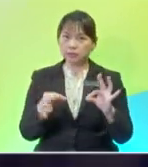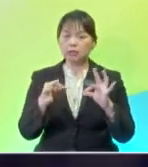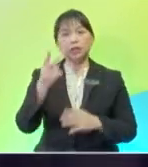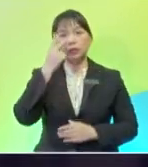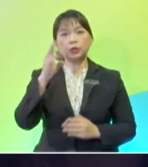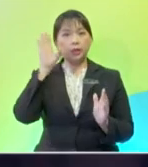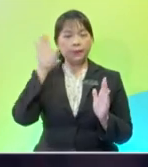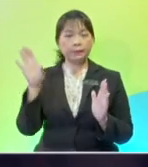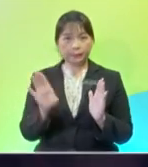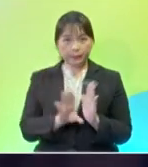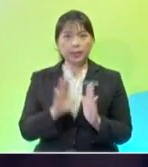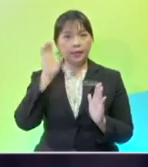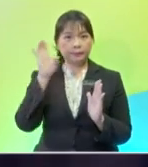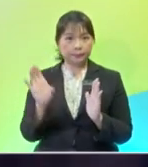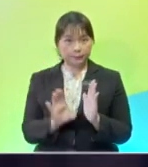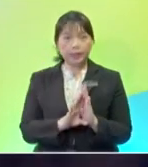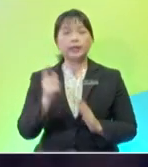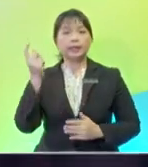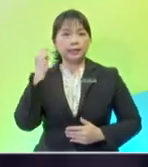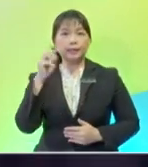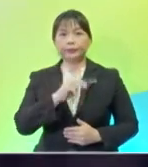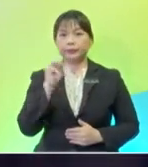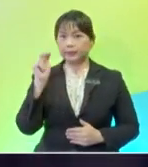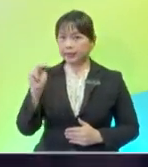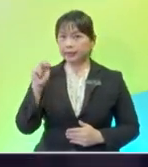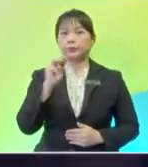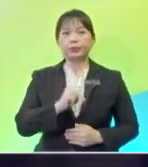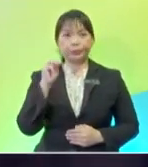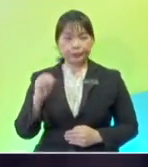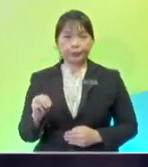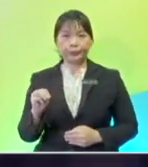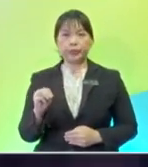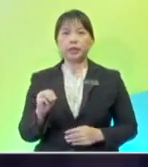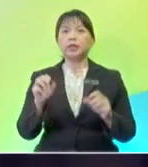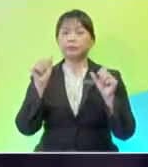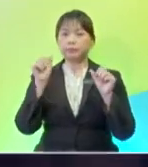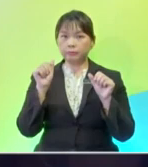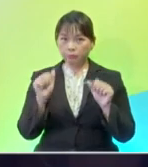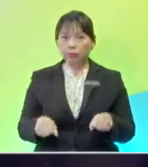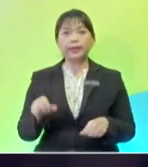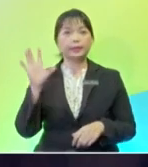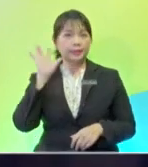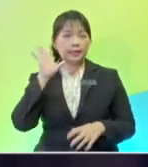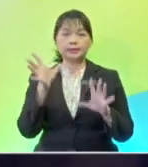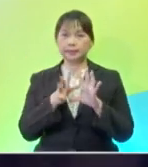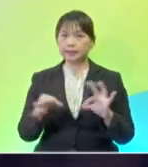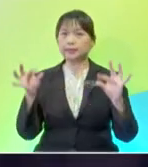meriah Tadi nanti murid-murid ke rumah boleh dengan cerita Cikgu nah